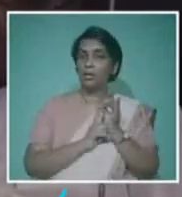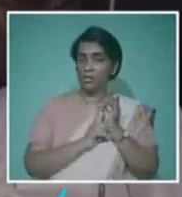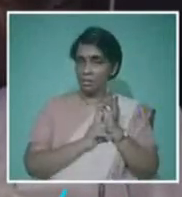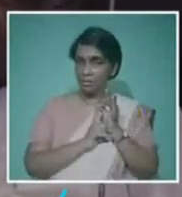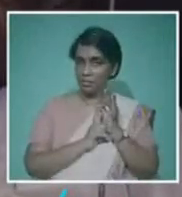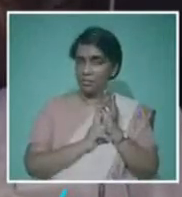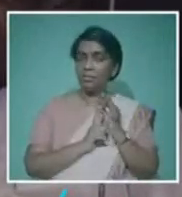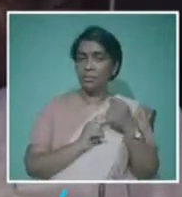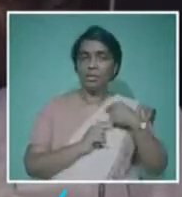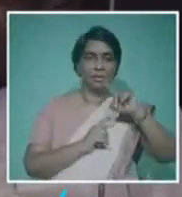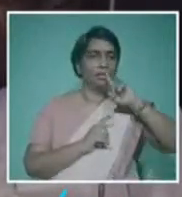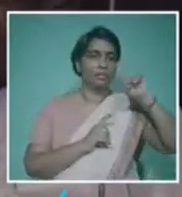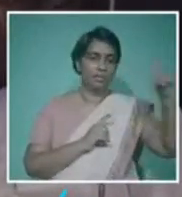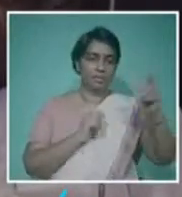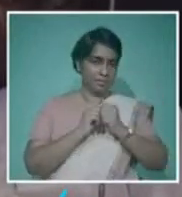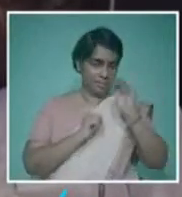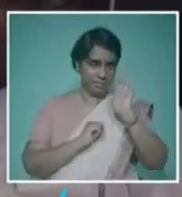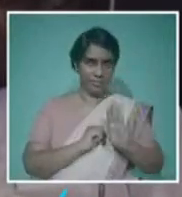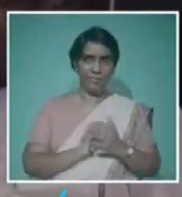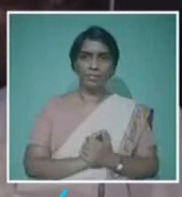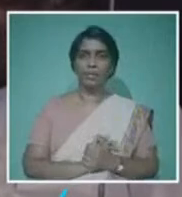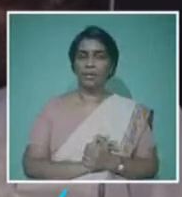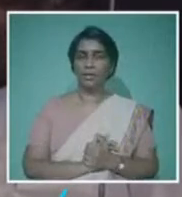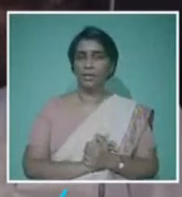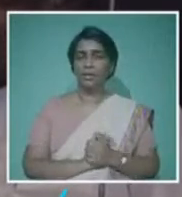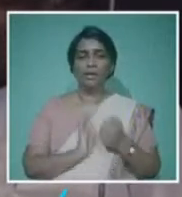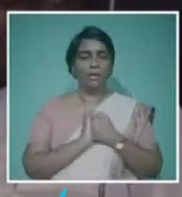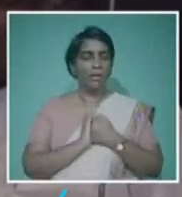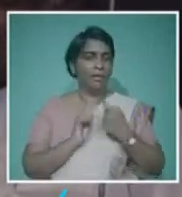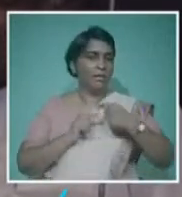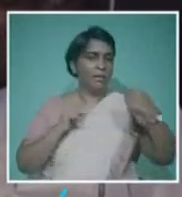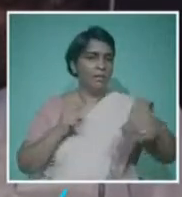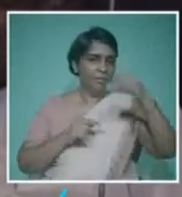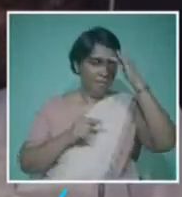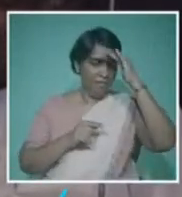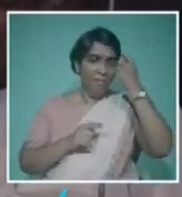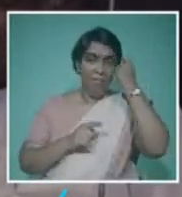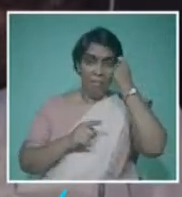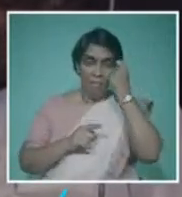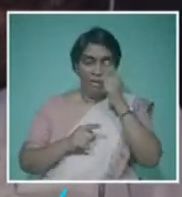දැනුවත් කිරීමට කටයුතු කරනවා ගරු විපක්ෂ නායකතුමා මතු කරලද කාරණා.